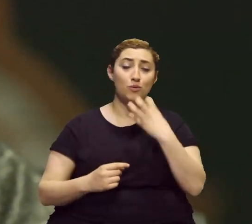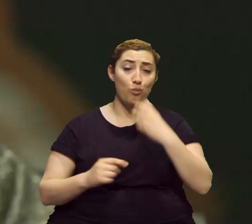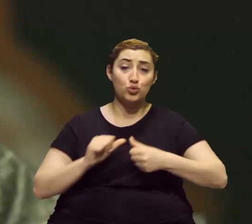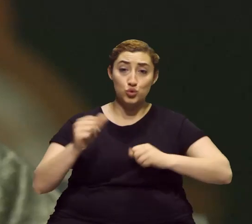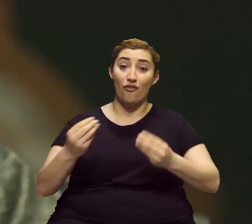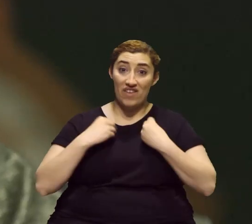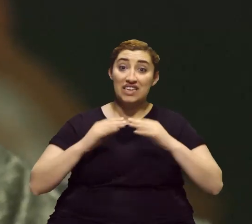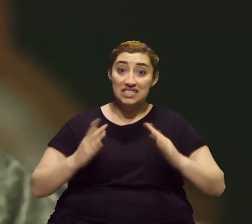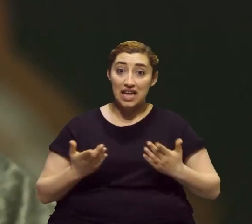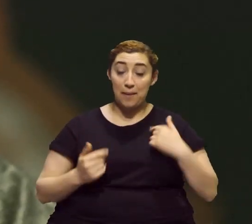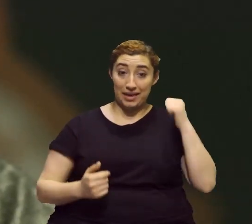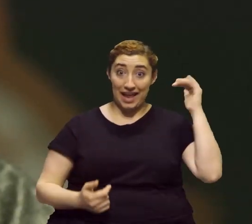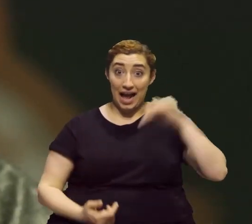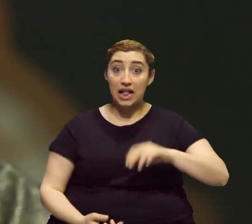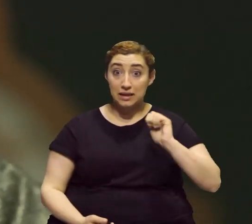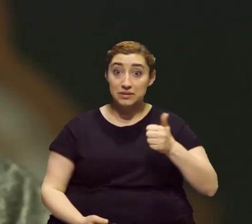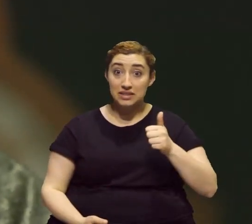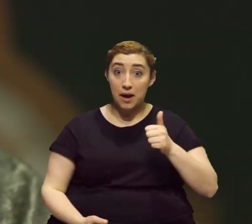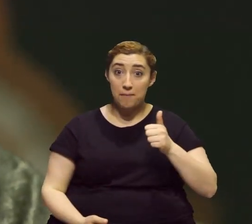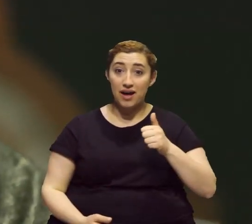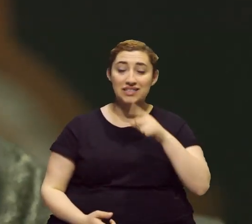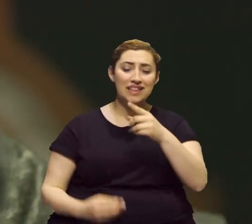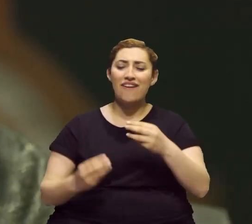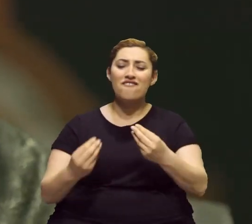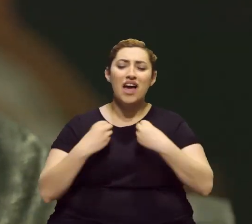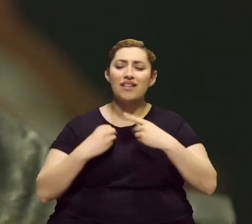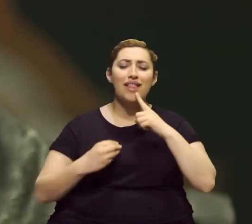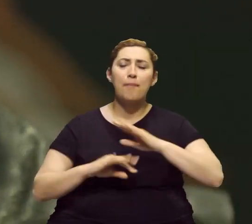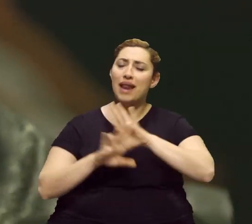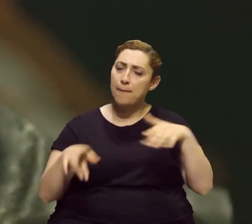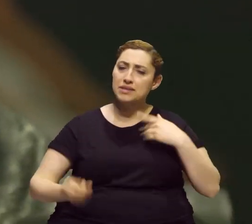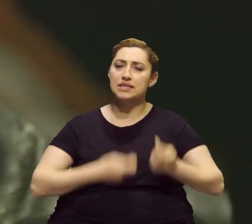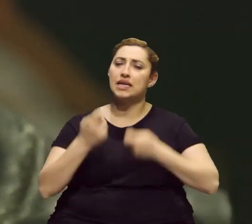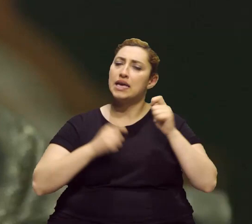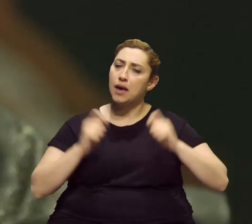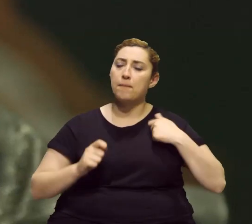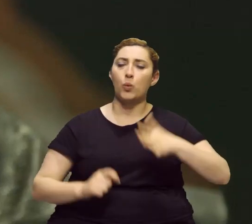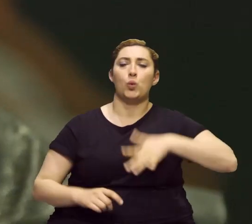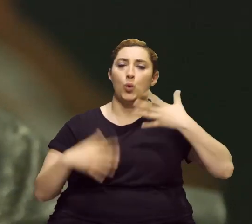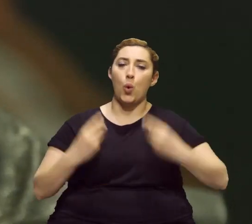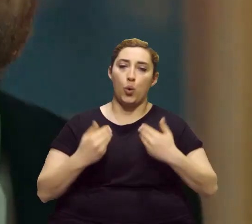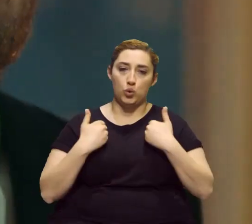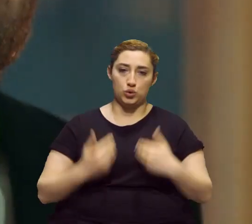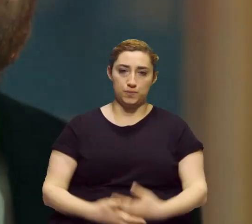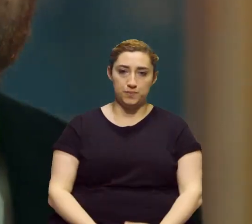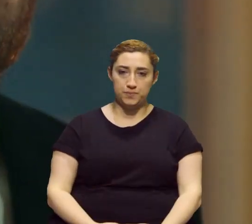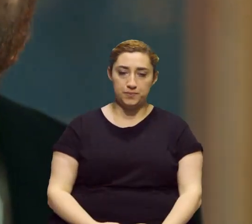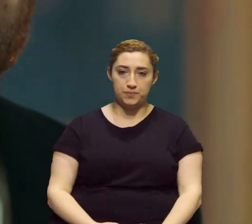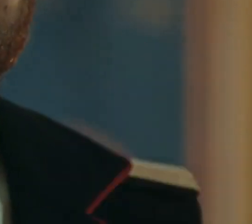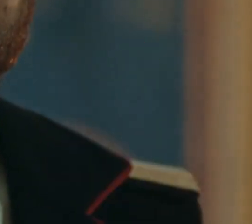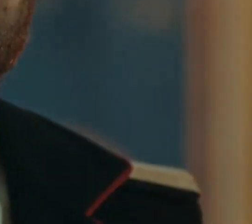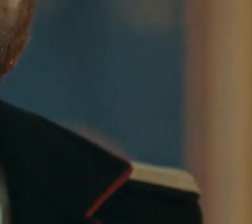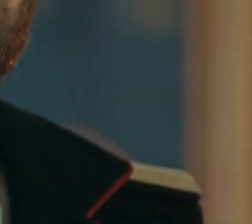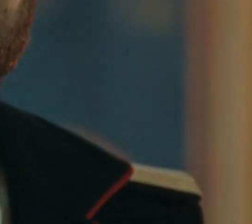verirse, döndüğümüzde verdiğiniz bütün emirleri layığıyla yerine getirmekten gurur duyarız. Sultan